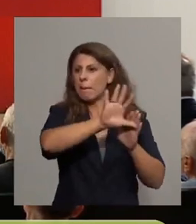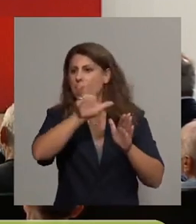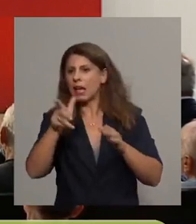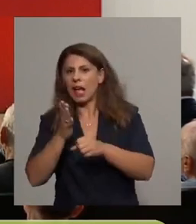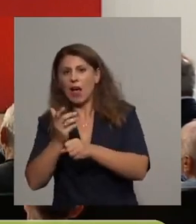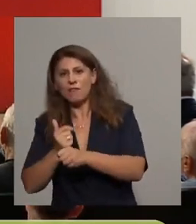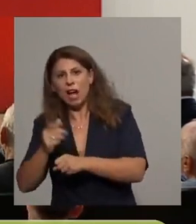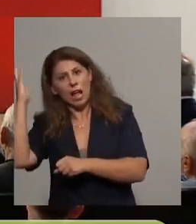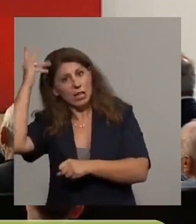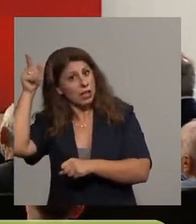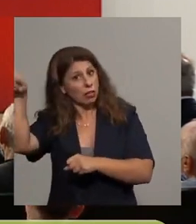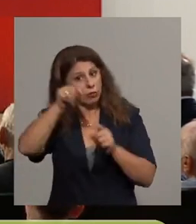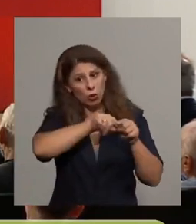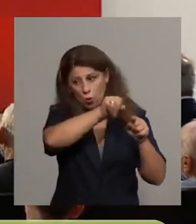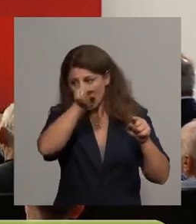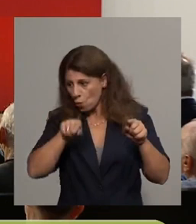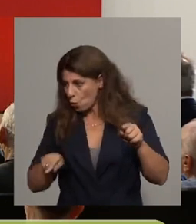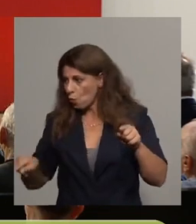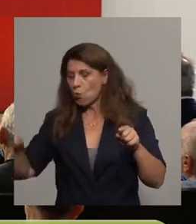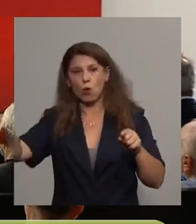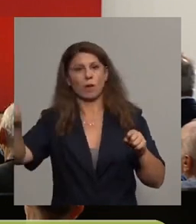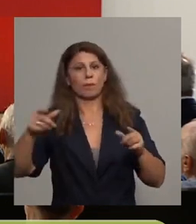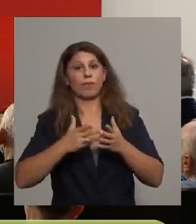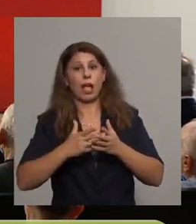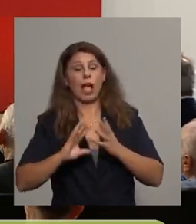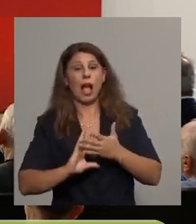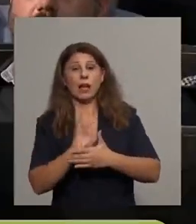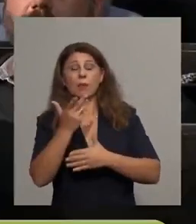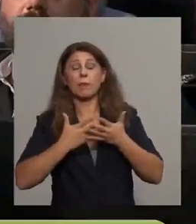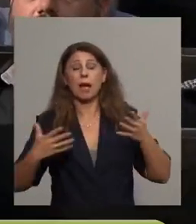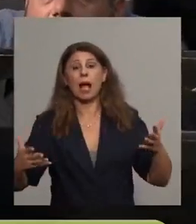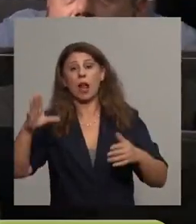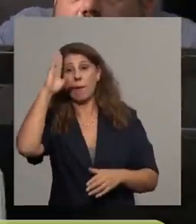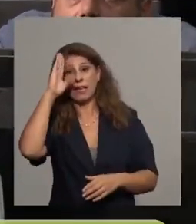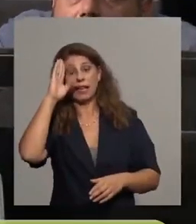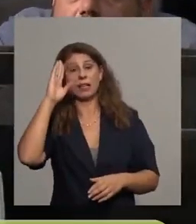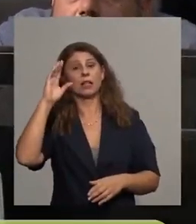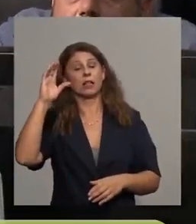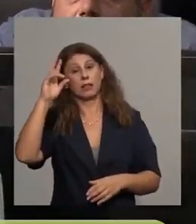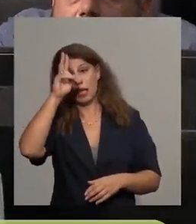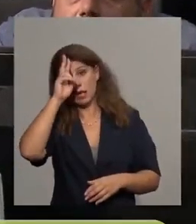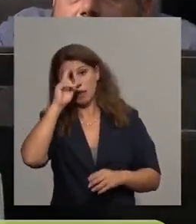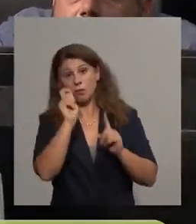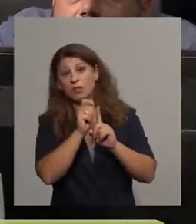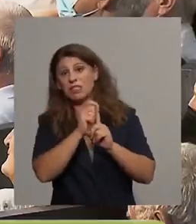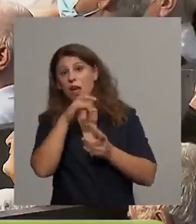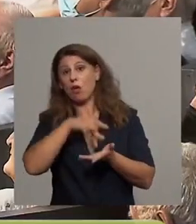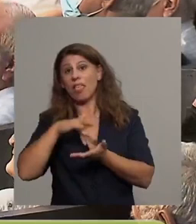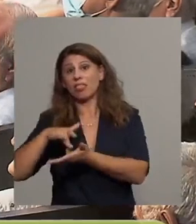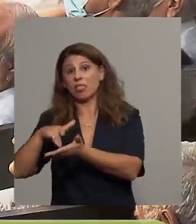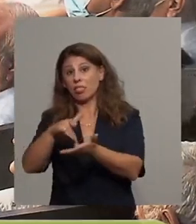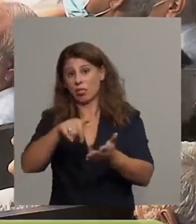Αλεξανδρούπολη, την ανάπτυξη μεγάλων αμερικάνικων και γερμανικών ψηφιακών κέντρων στην